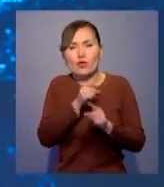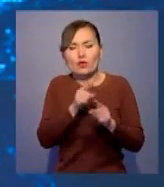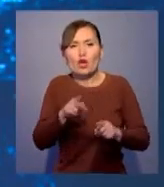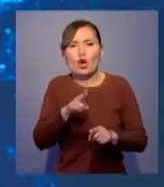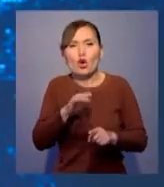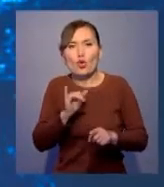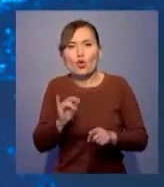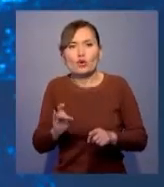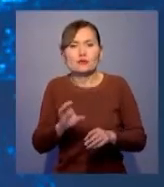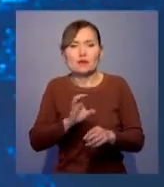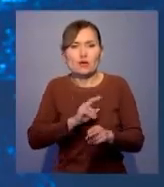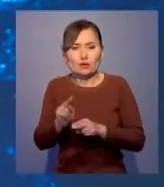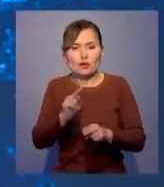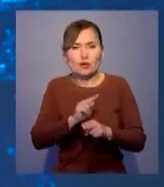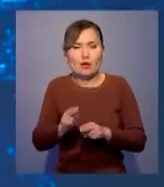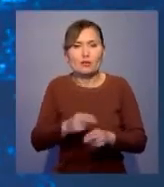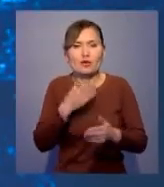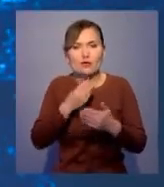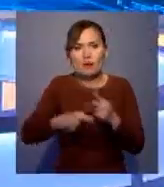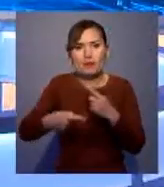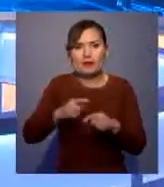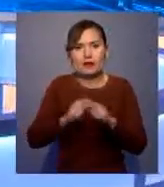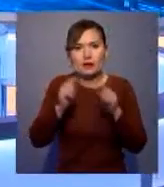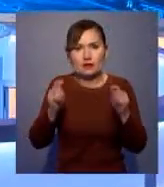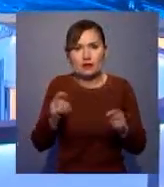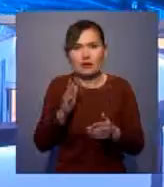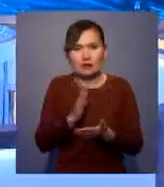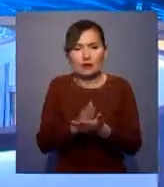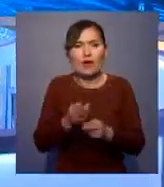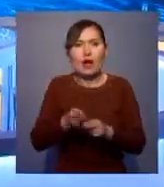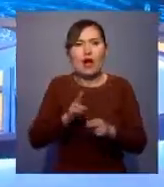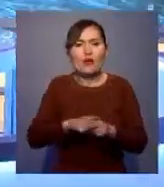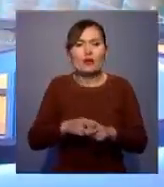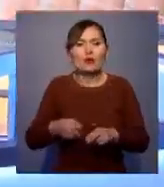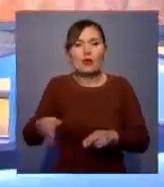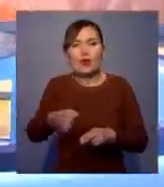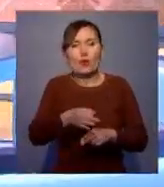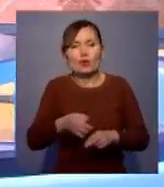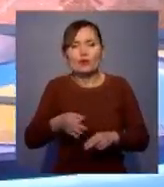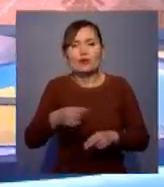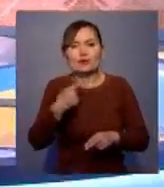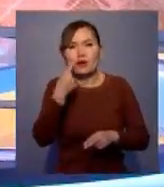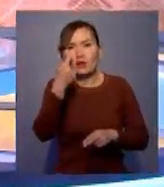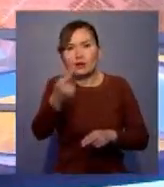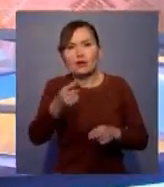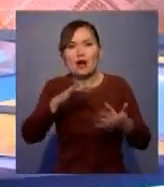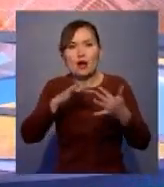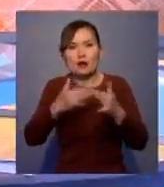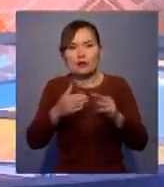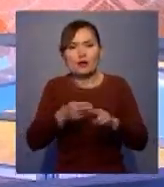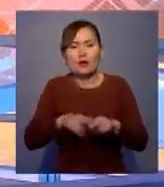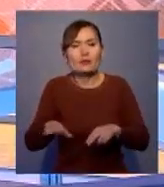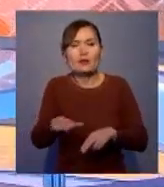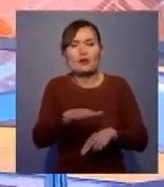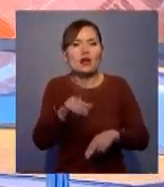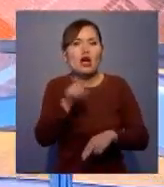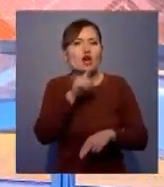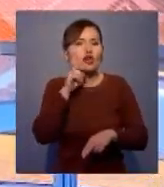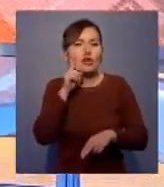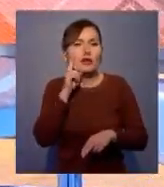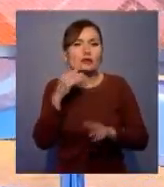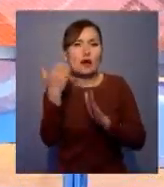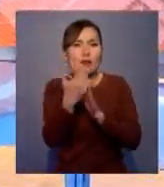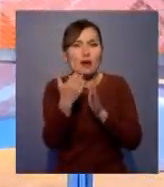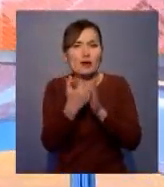тәмамдап, өз кәсібін ашқандар да жетерлік. Мәселен, облыс орталығынан ең шалғай орналасқан Жәнібек ауданында жастар тәжірибесі